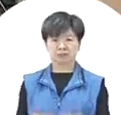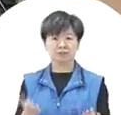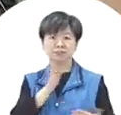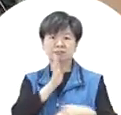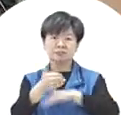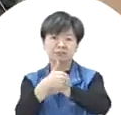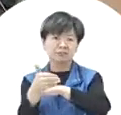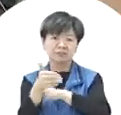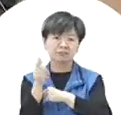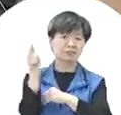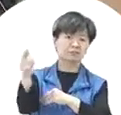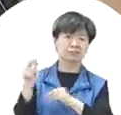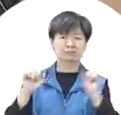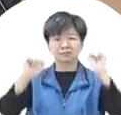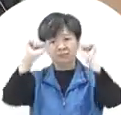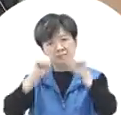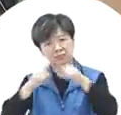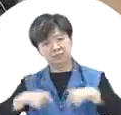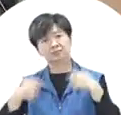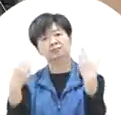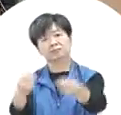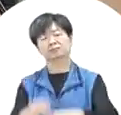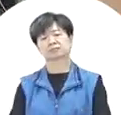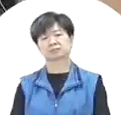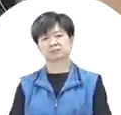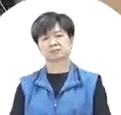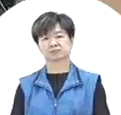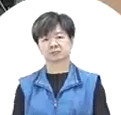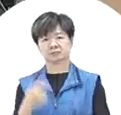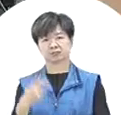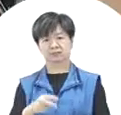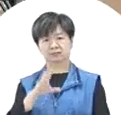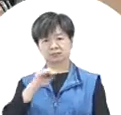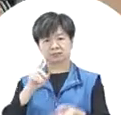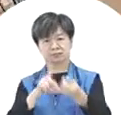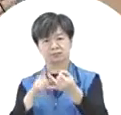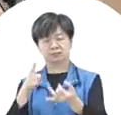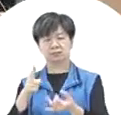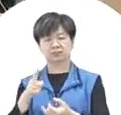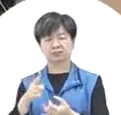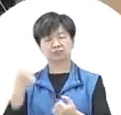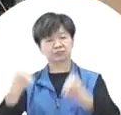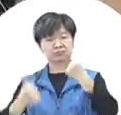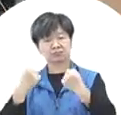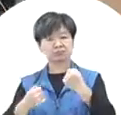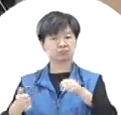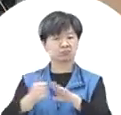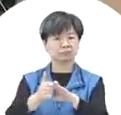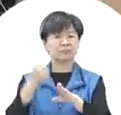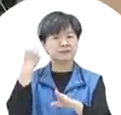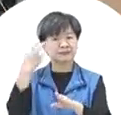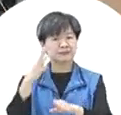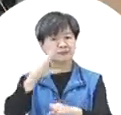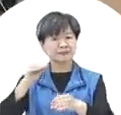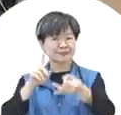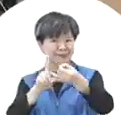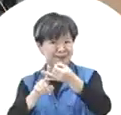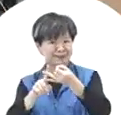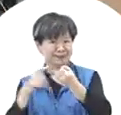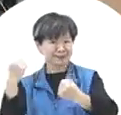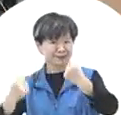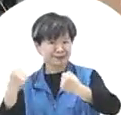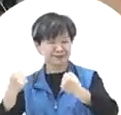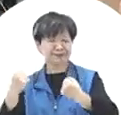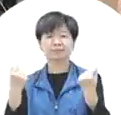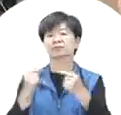我们有时候也会用新巴士去处理这一问题。 好，好，市长，新巴士，你说我们有新巴士，都是我跟你讲